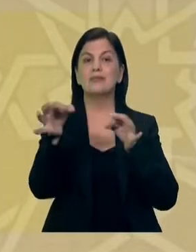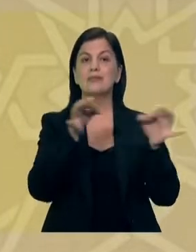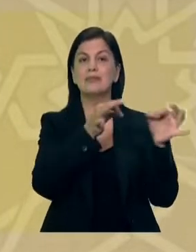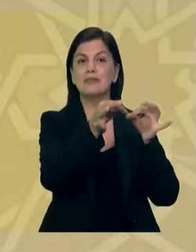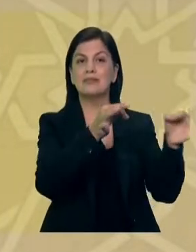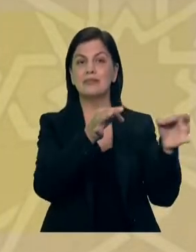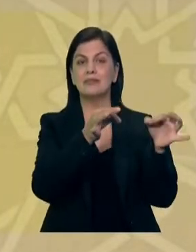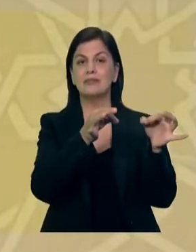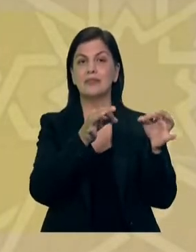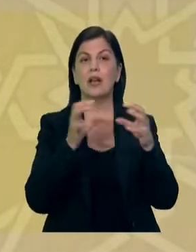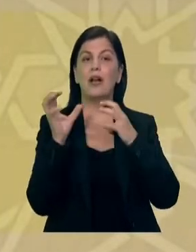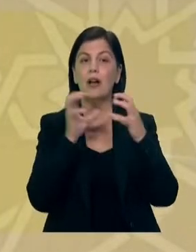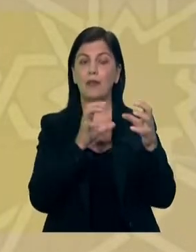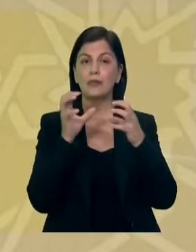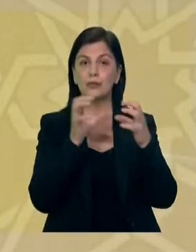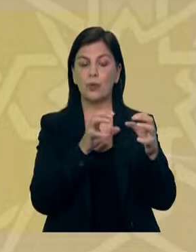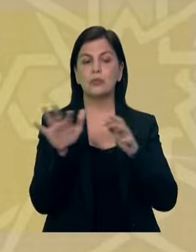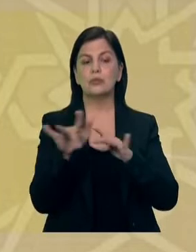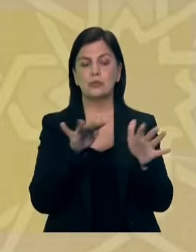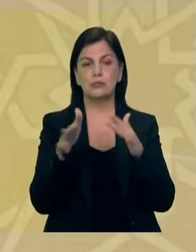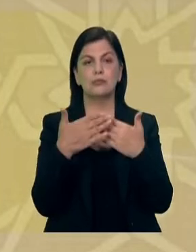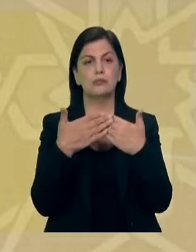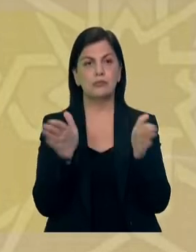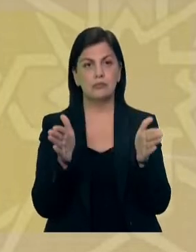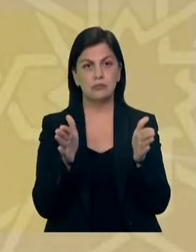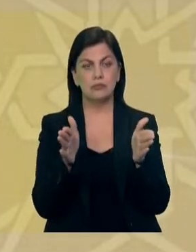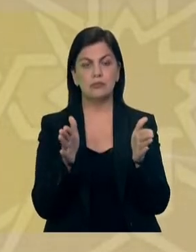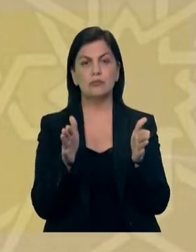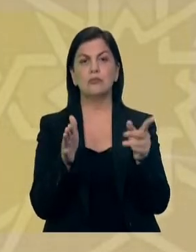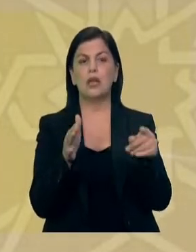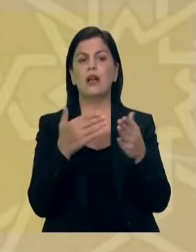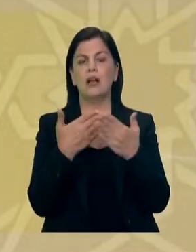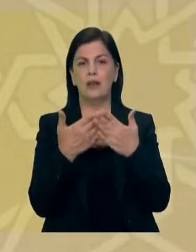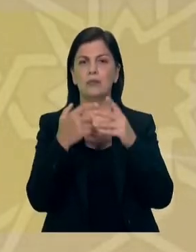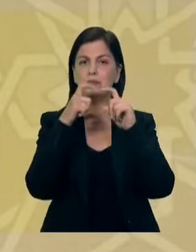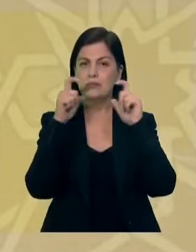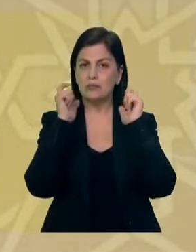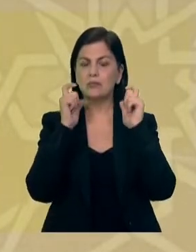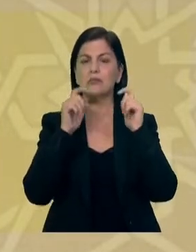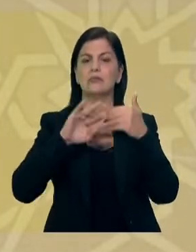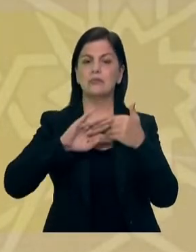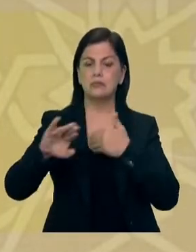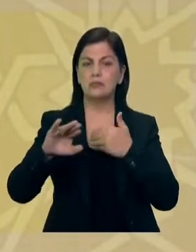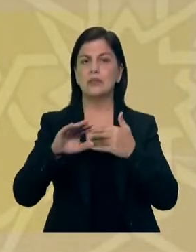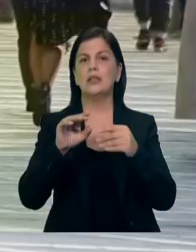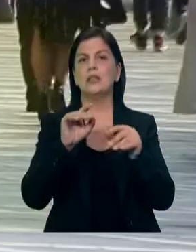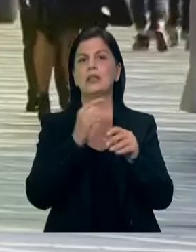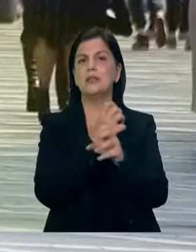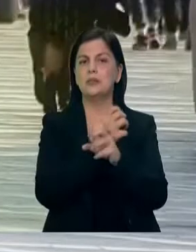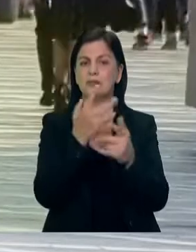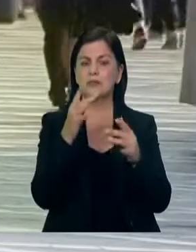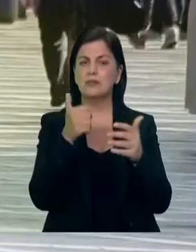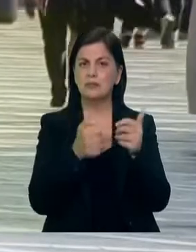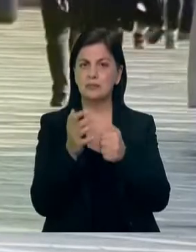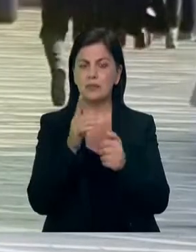arası ictimai nəqliyyatın fəaliyyəti bərpa olunur. Burada da xüsusi qaydalarla maska, məsafə və dezinfeksiya tədbirləri.